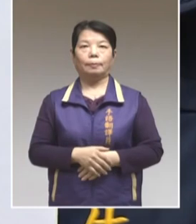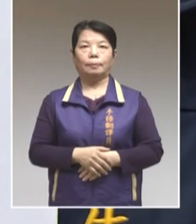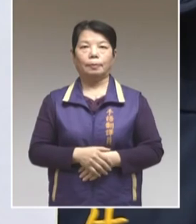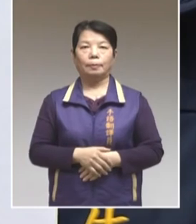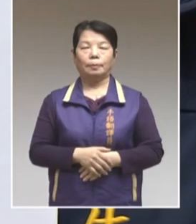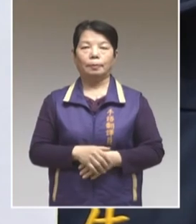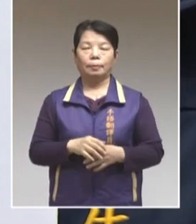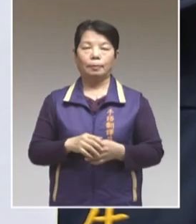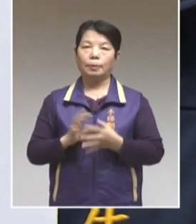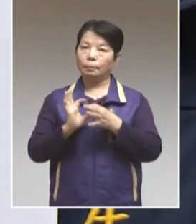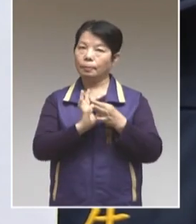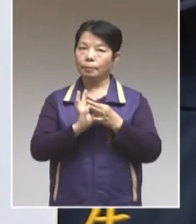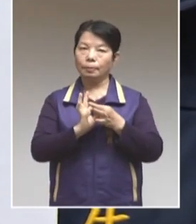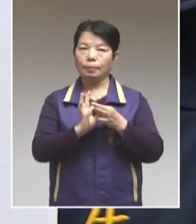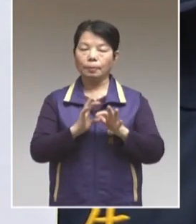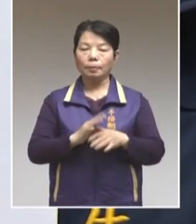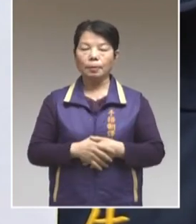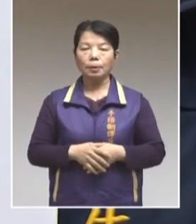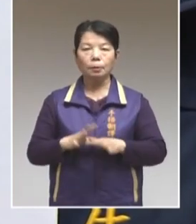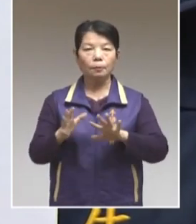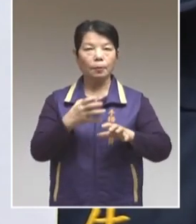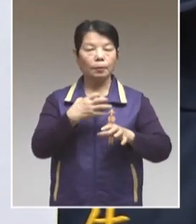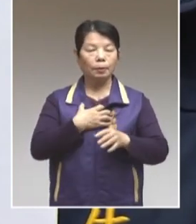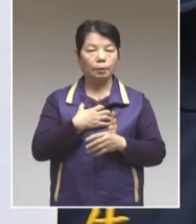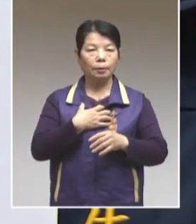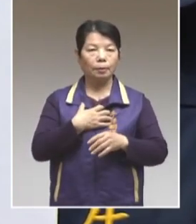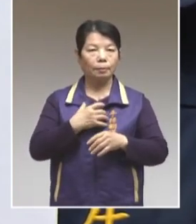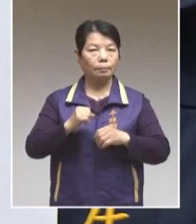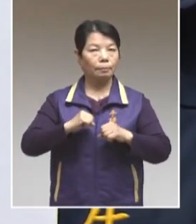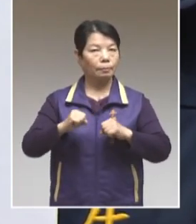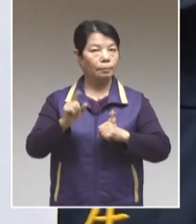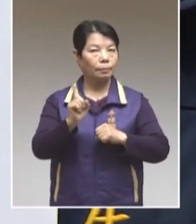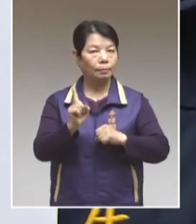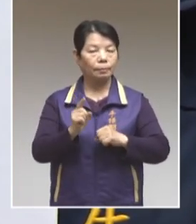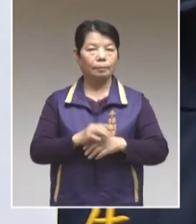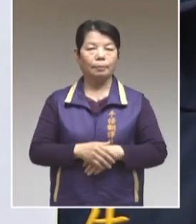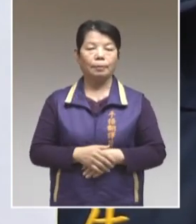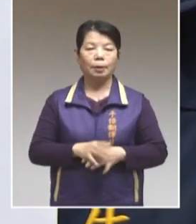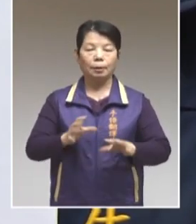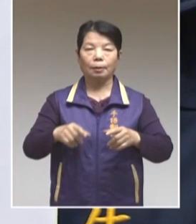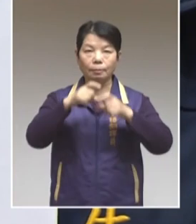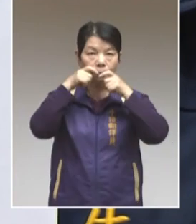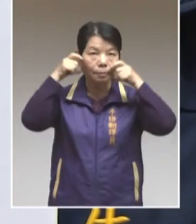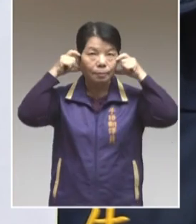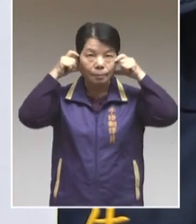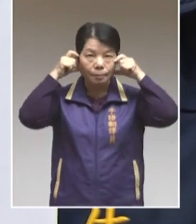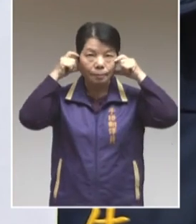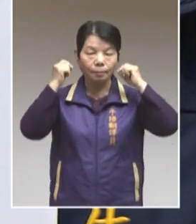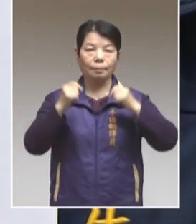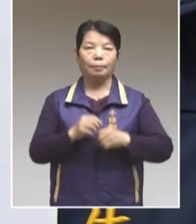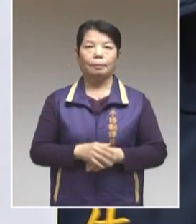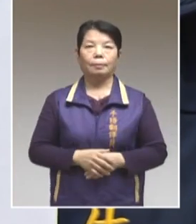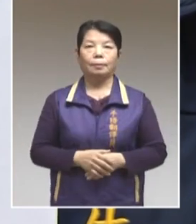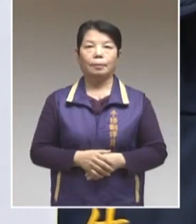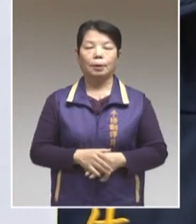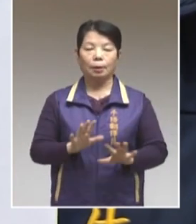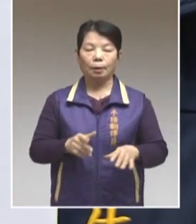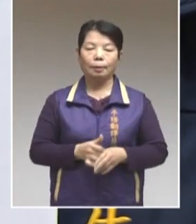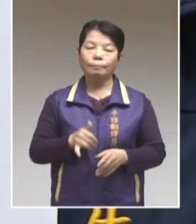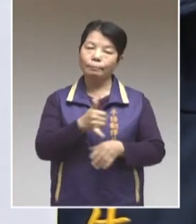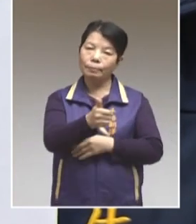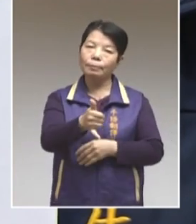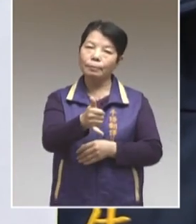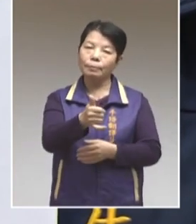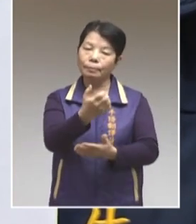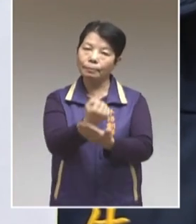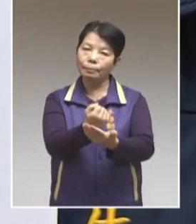个相关的一些风险行为，包含在这个戴口罩，还有相关的这些停留点